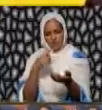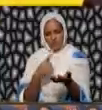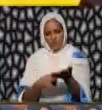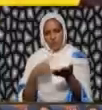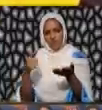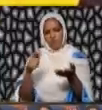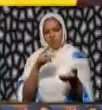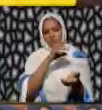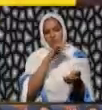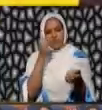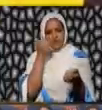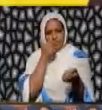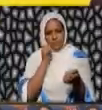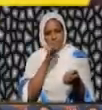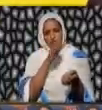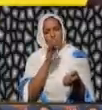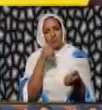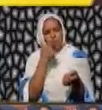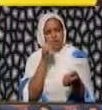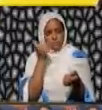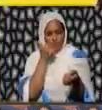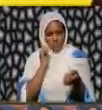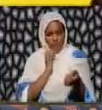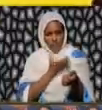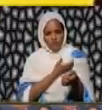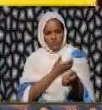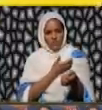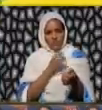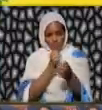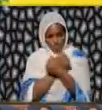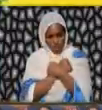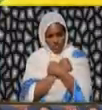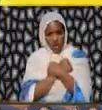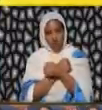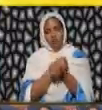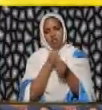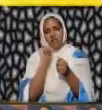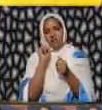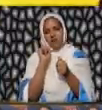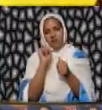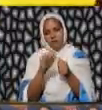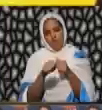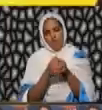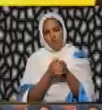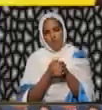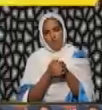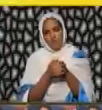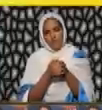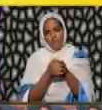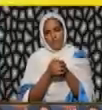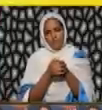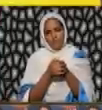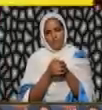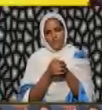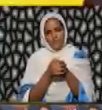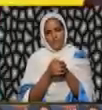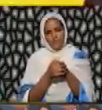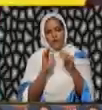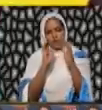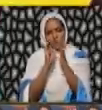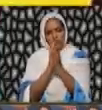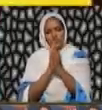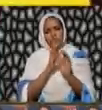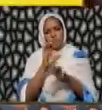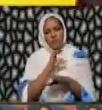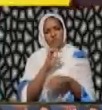እናቱ እመቤታችን። ትወዳታለህ? ስትጸልይ ምን እያልክ ትጸልያለህ? ስትጸልይ ምን